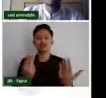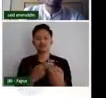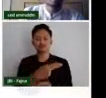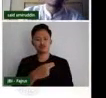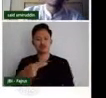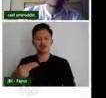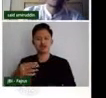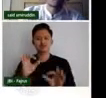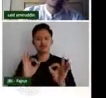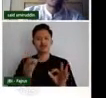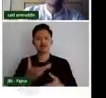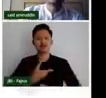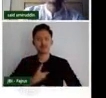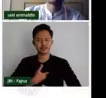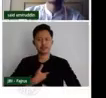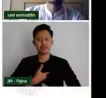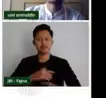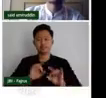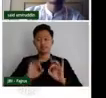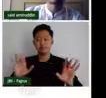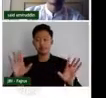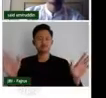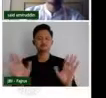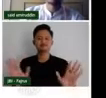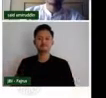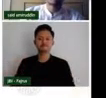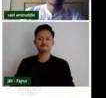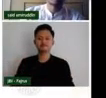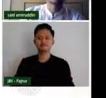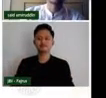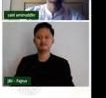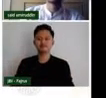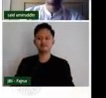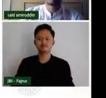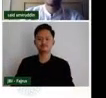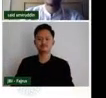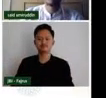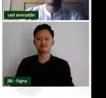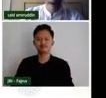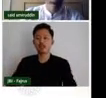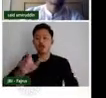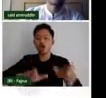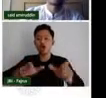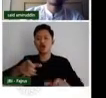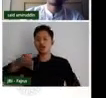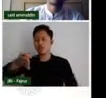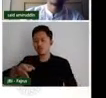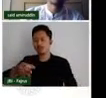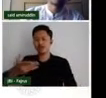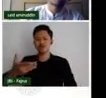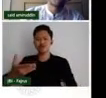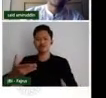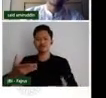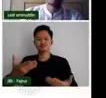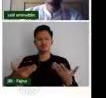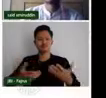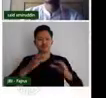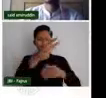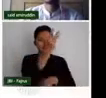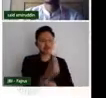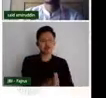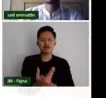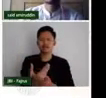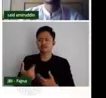ada perbedaan apapun. Jadi baik itu orang desa, baik itu orang kota, baik itu orang sempurna, baik orang tidak sempurna, baik